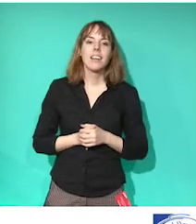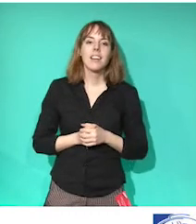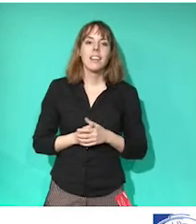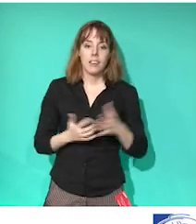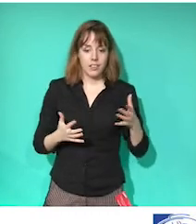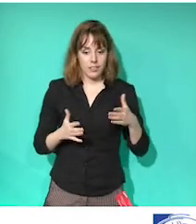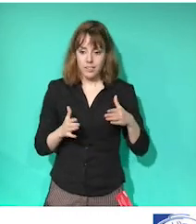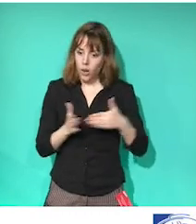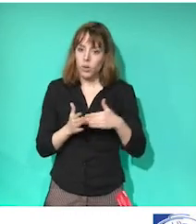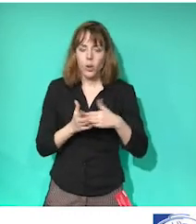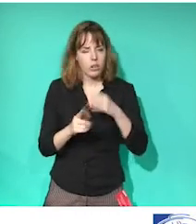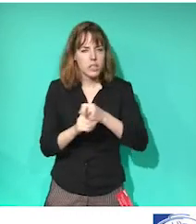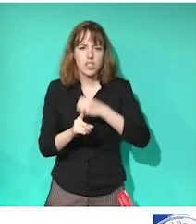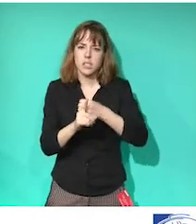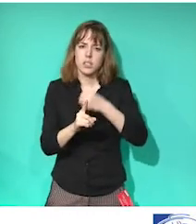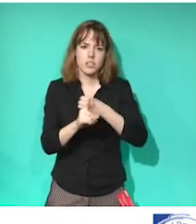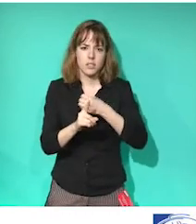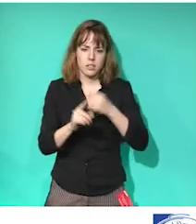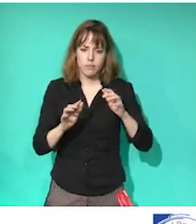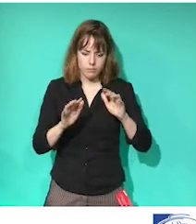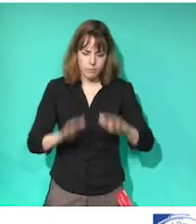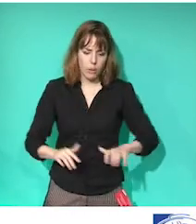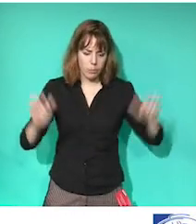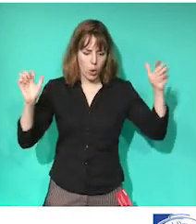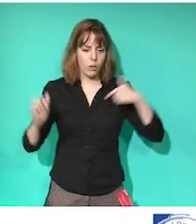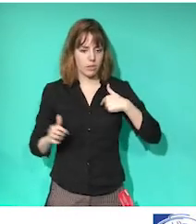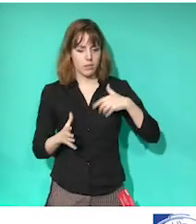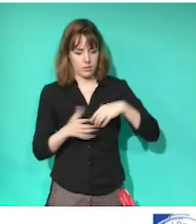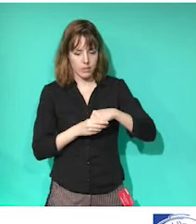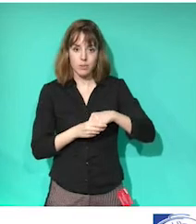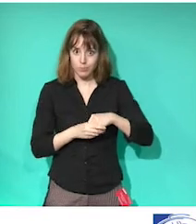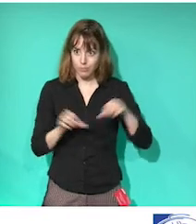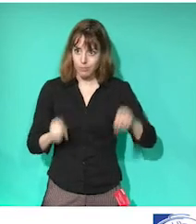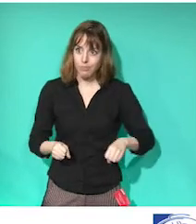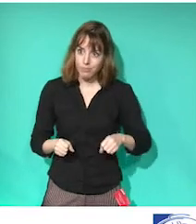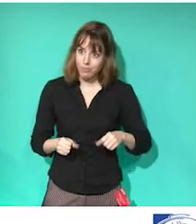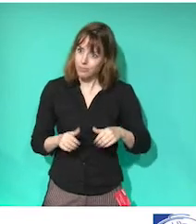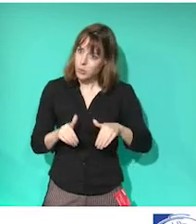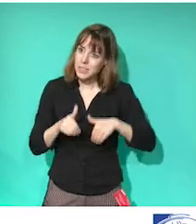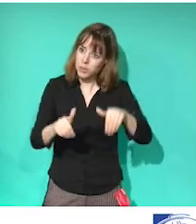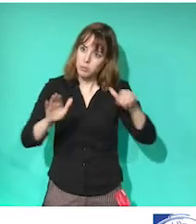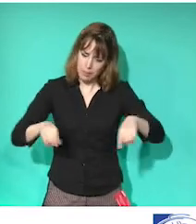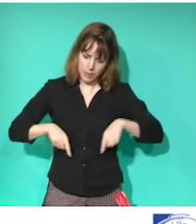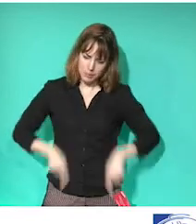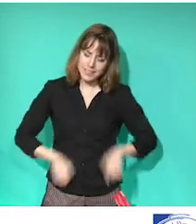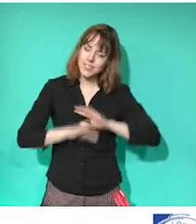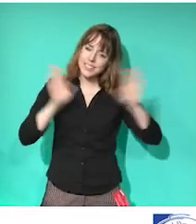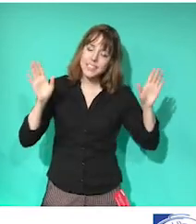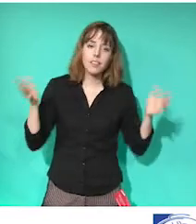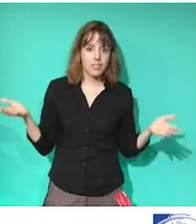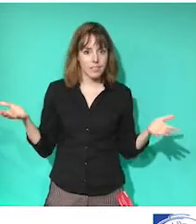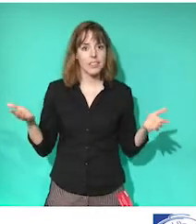de militer avec vous, voilà, en tant que parlementaire, on va continuer ensemble, on a tellement de chantiers qui sont ouverts